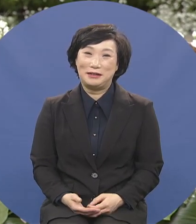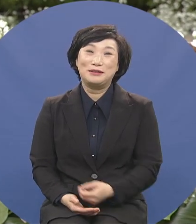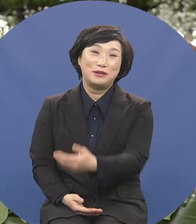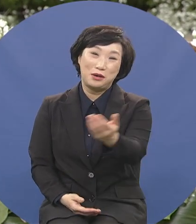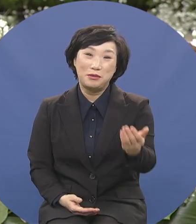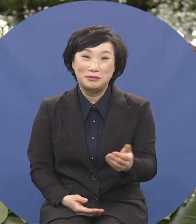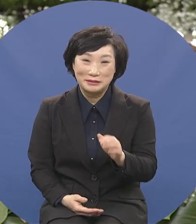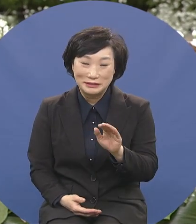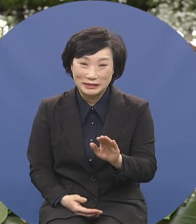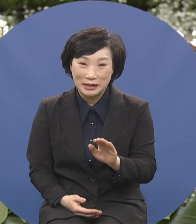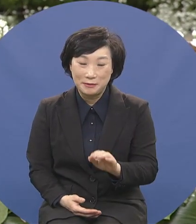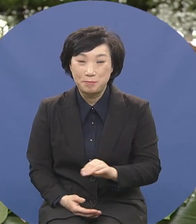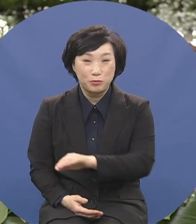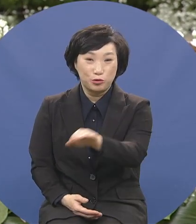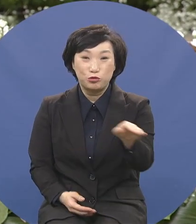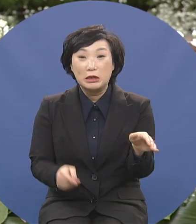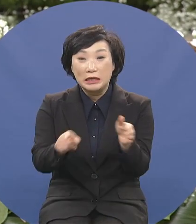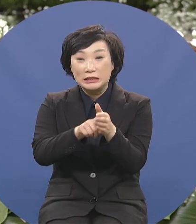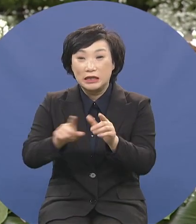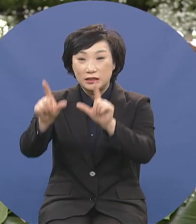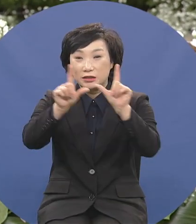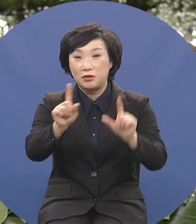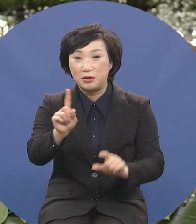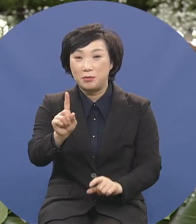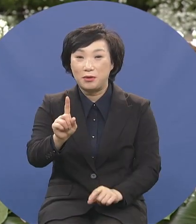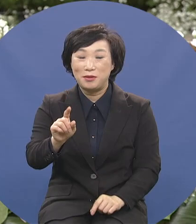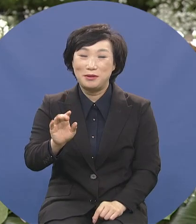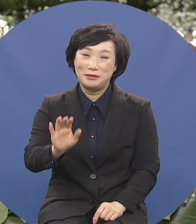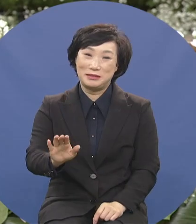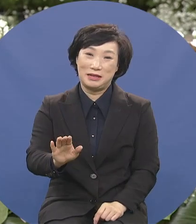여러분, 우리 신앙생활은